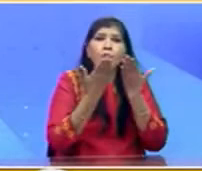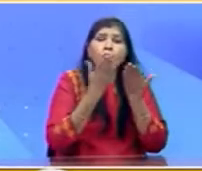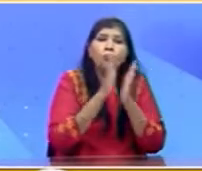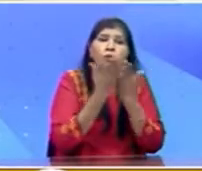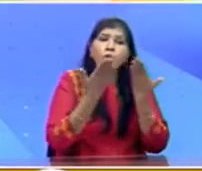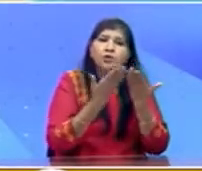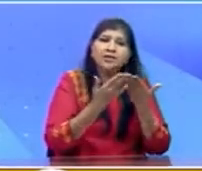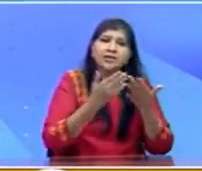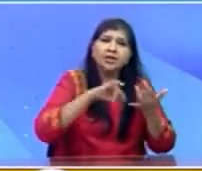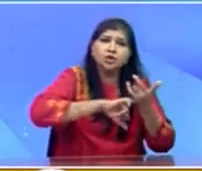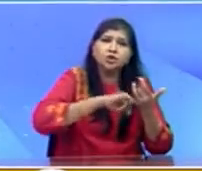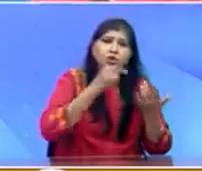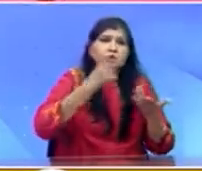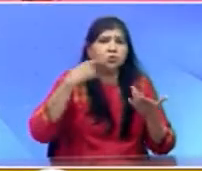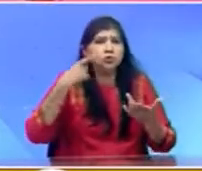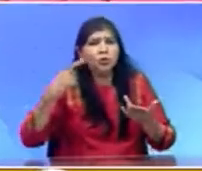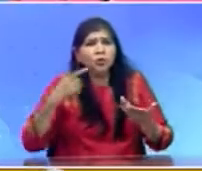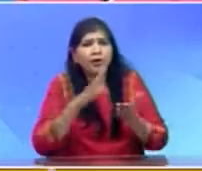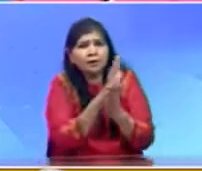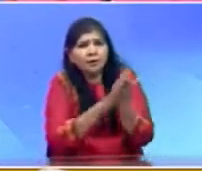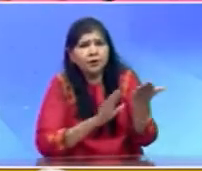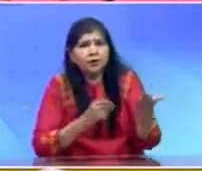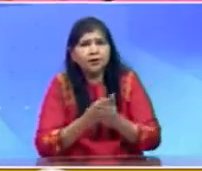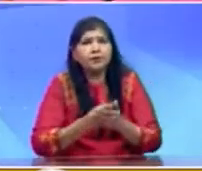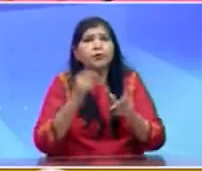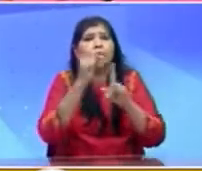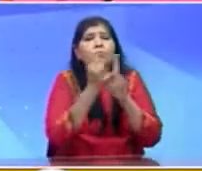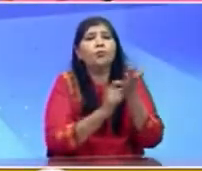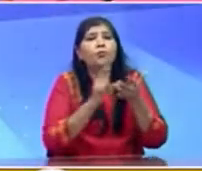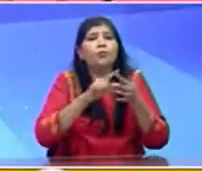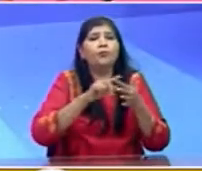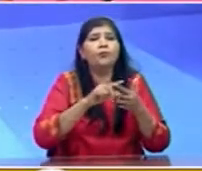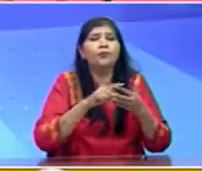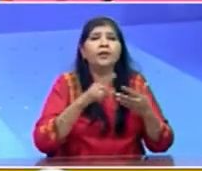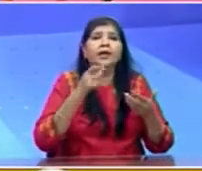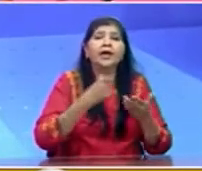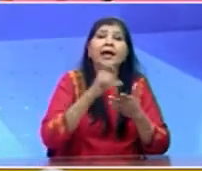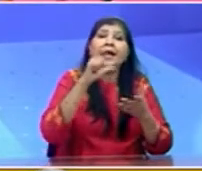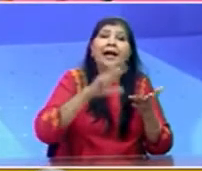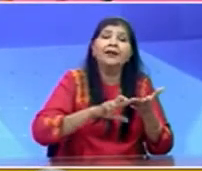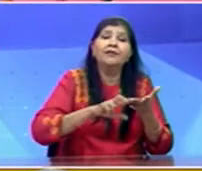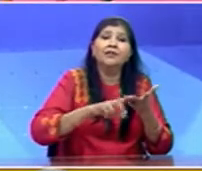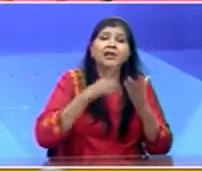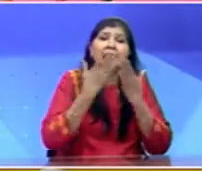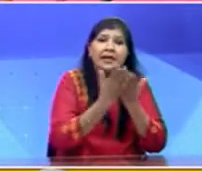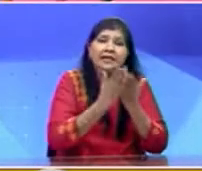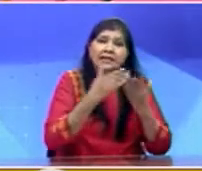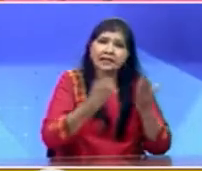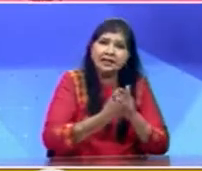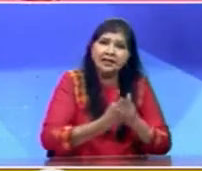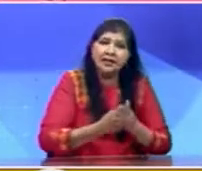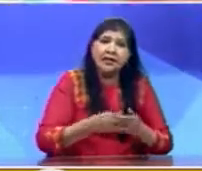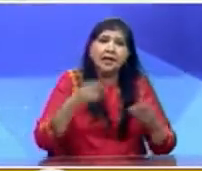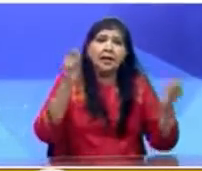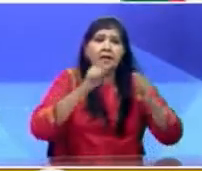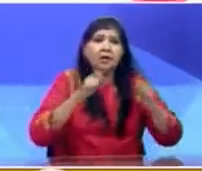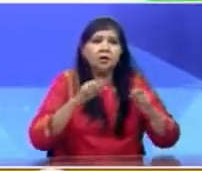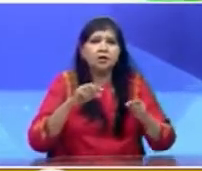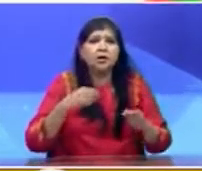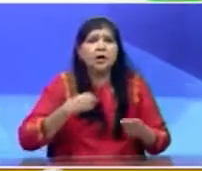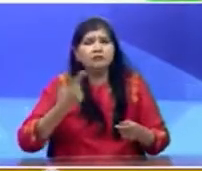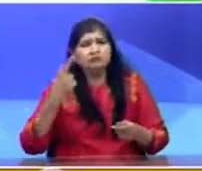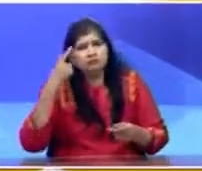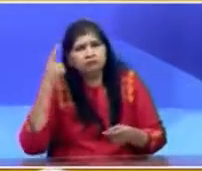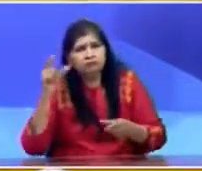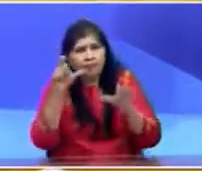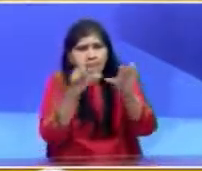है। पुणे की कंपनी फनवेंशन लर्निंग खिलौने और एक्टिविटी पजल्स